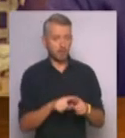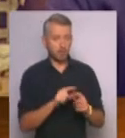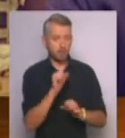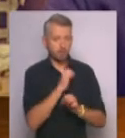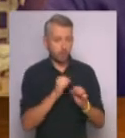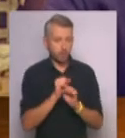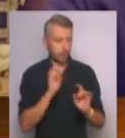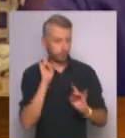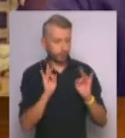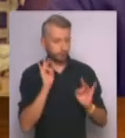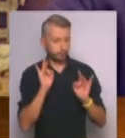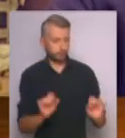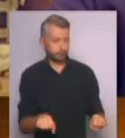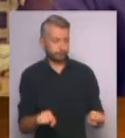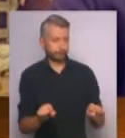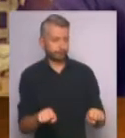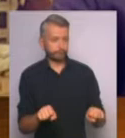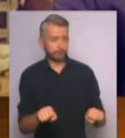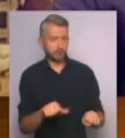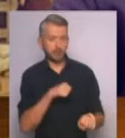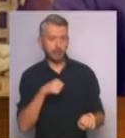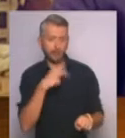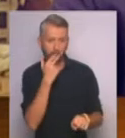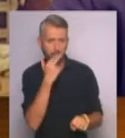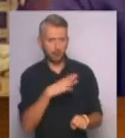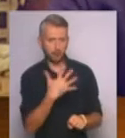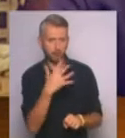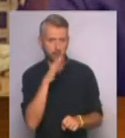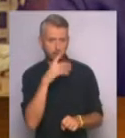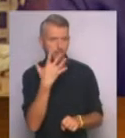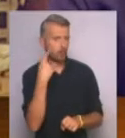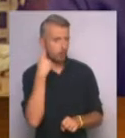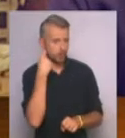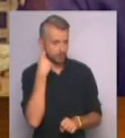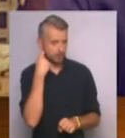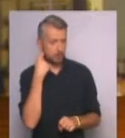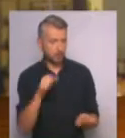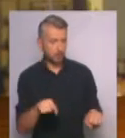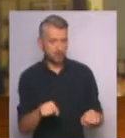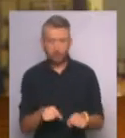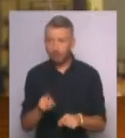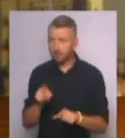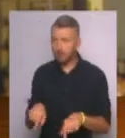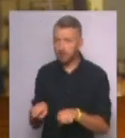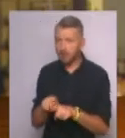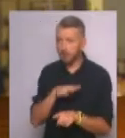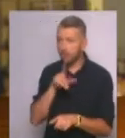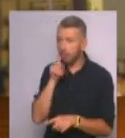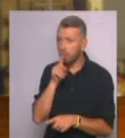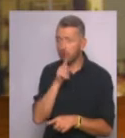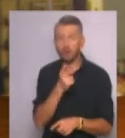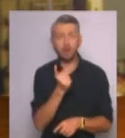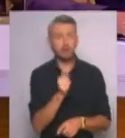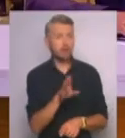Це самому молодшому, там, здається, було 5 років мотокроснику. Навіть такі були, звичайно, зовсім, да, маленькі.